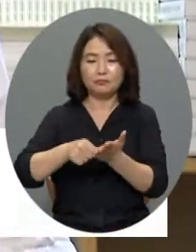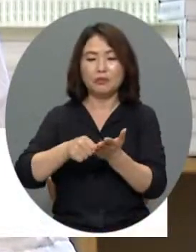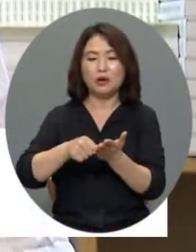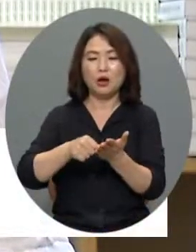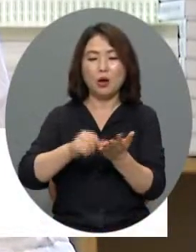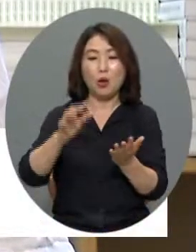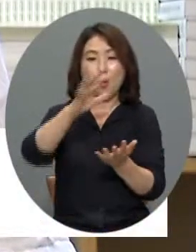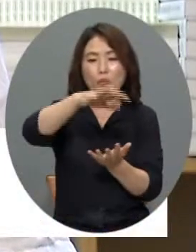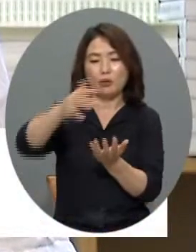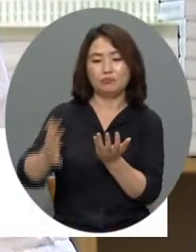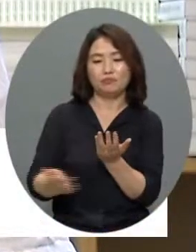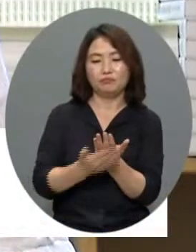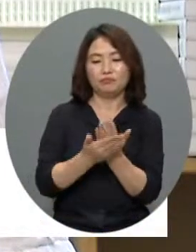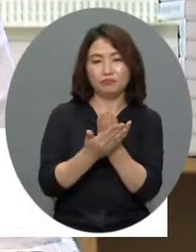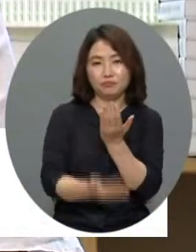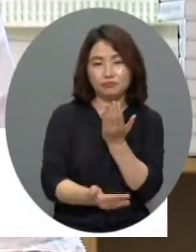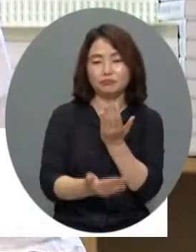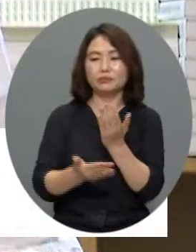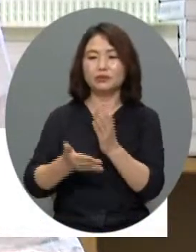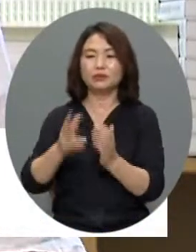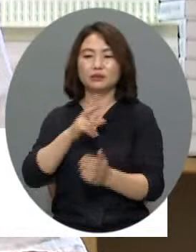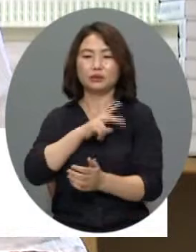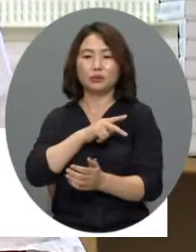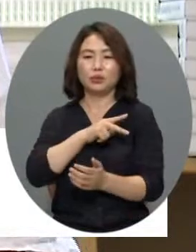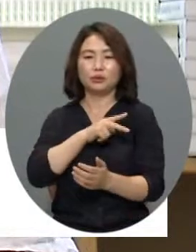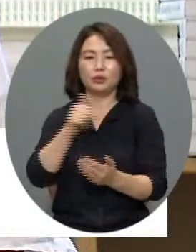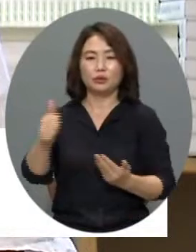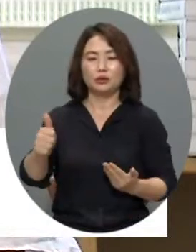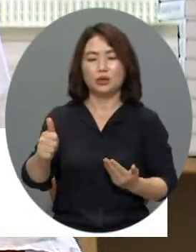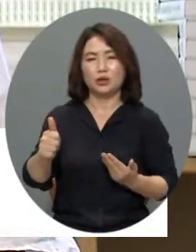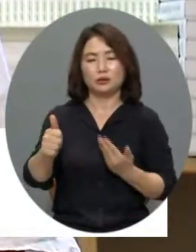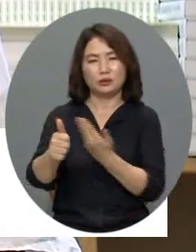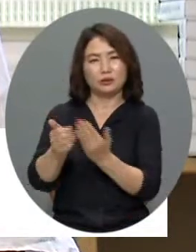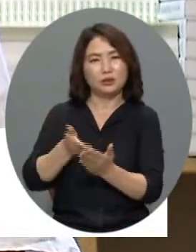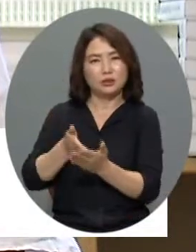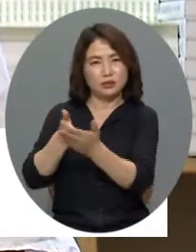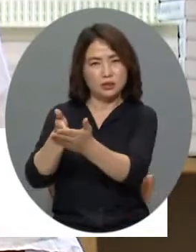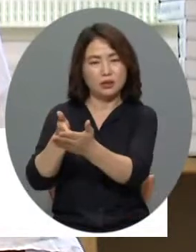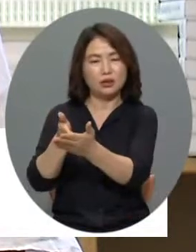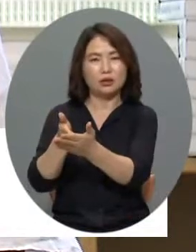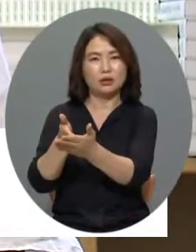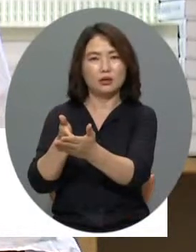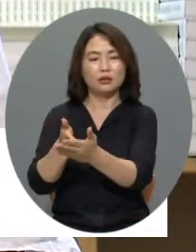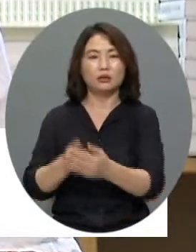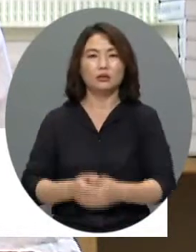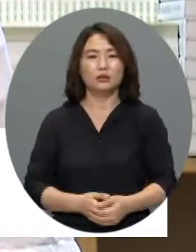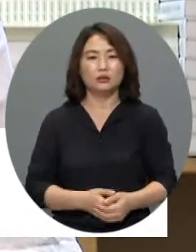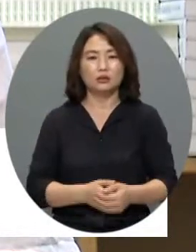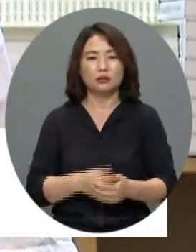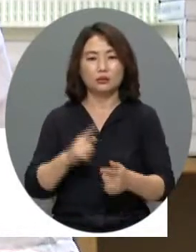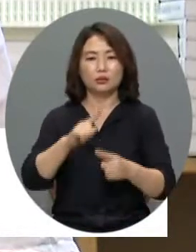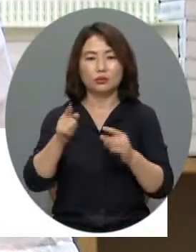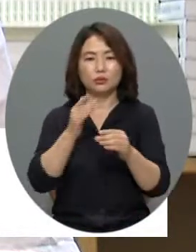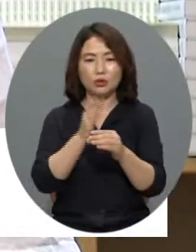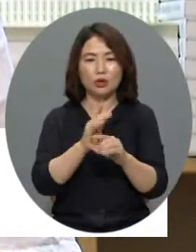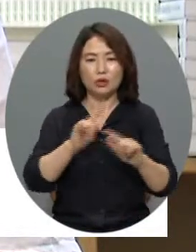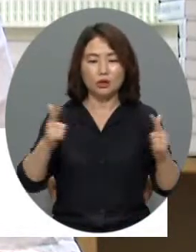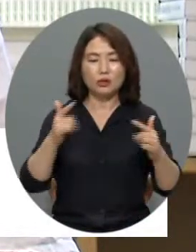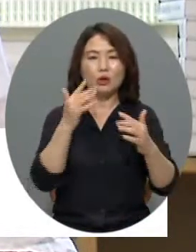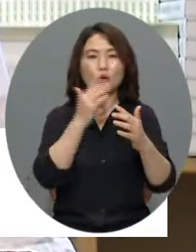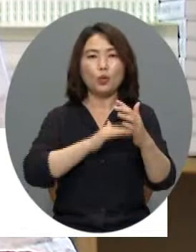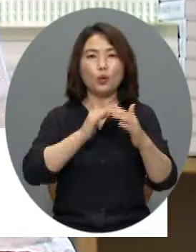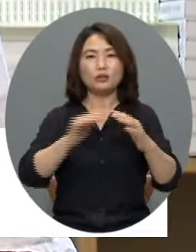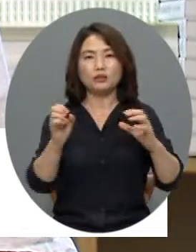이제 의원한테 이제 어 정원 을 하게 되는 겁니다 그 과정에 인제 고